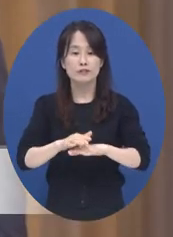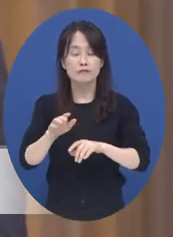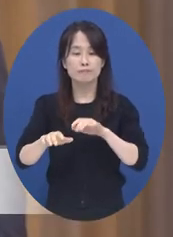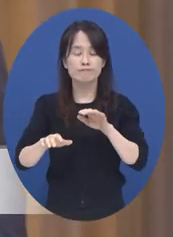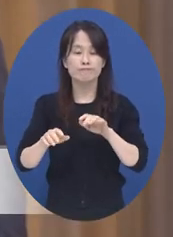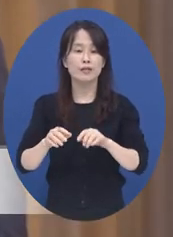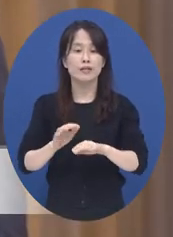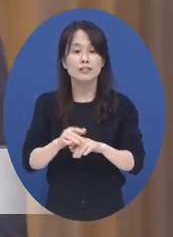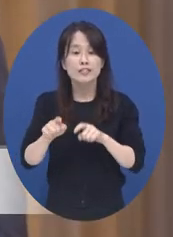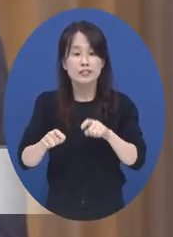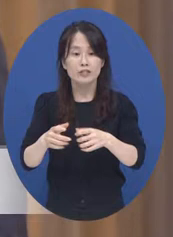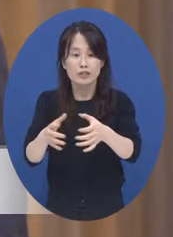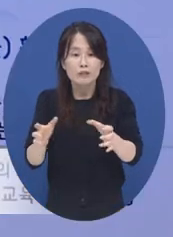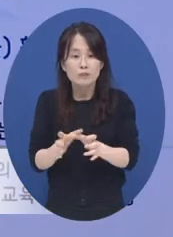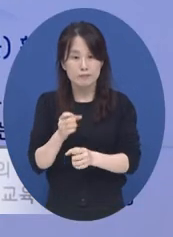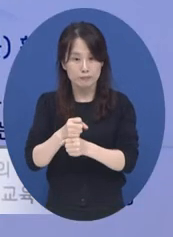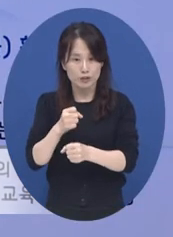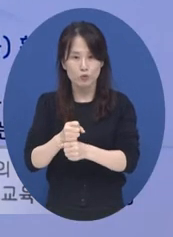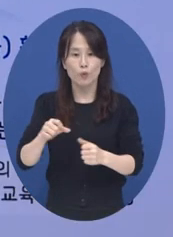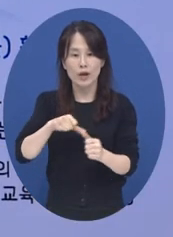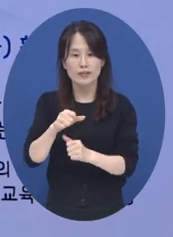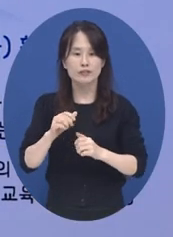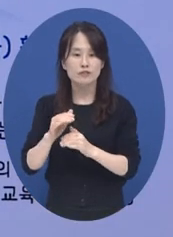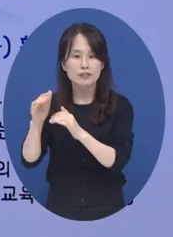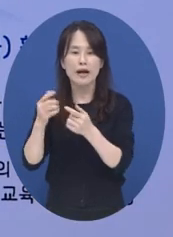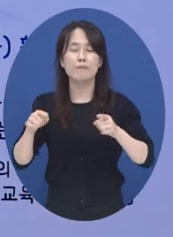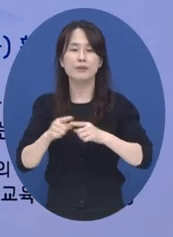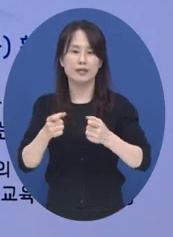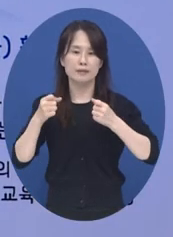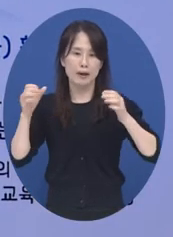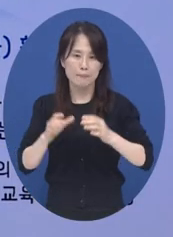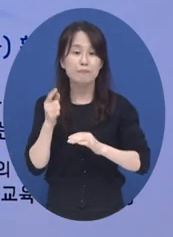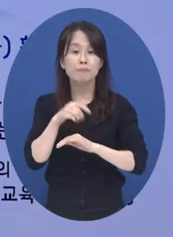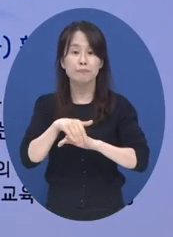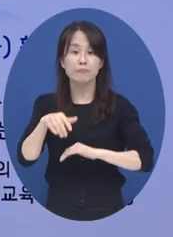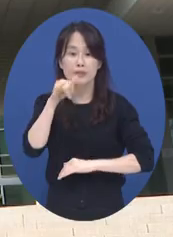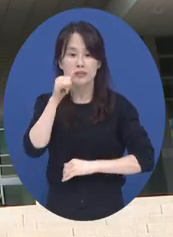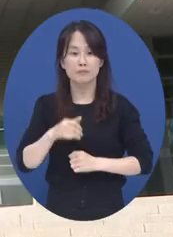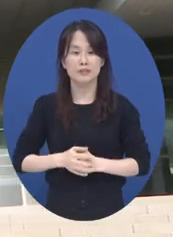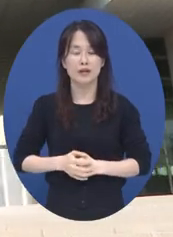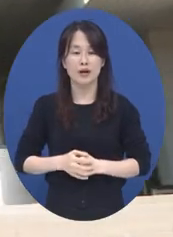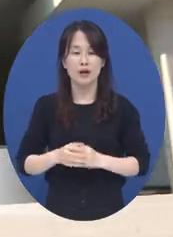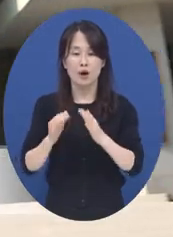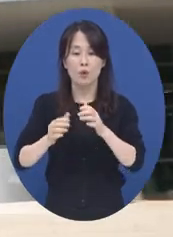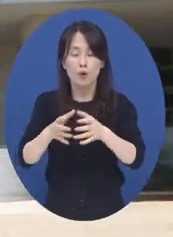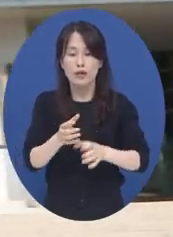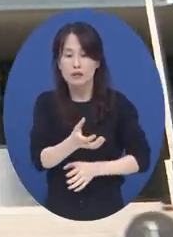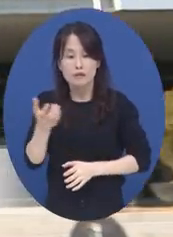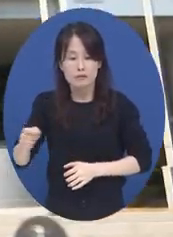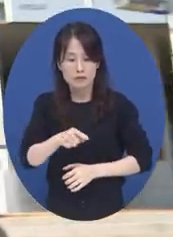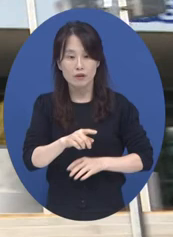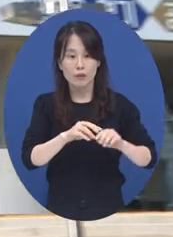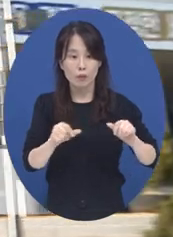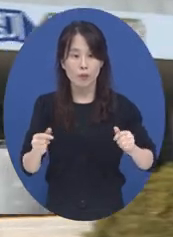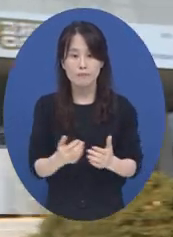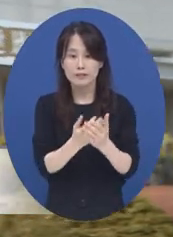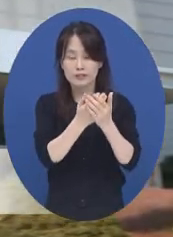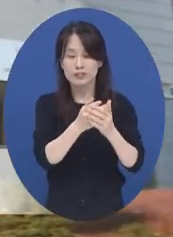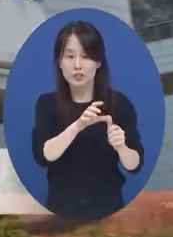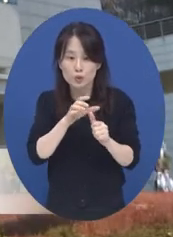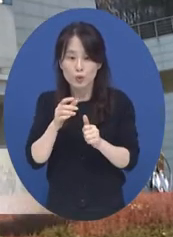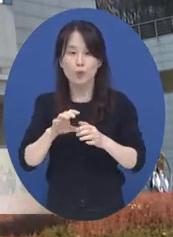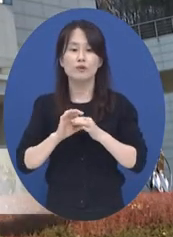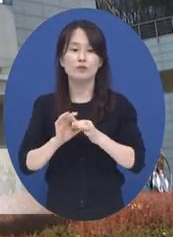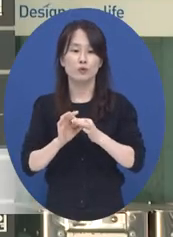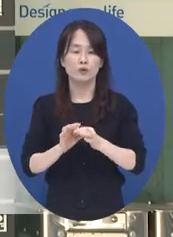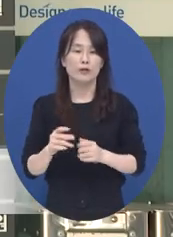실무 협의체를 구성하고 행정 절차 이행 등을 위해 함께 노력할 방침입니다. 경기도는 공공기관 이전 부지의 발전적 활용을